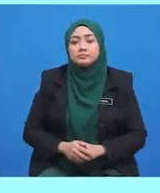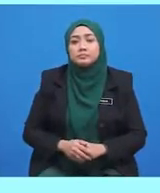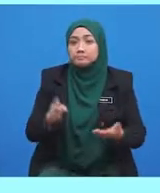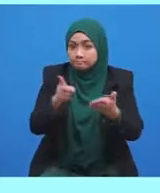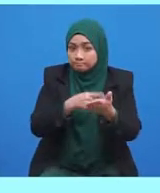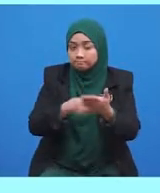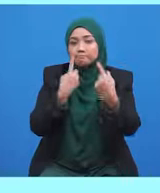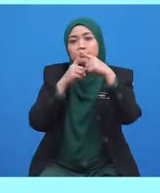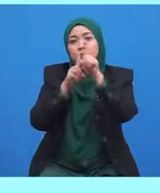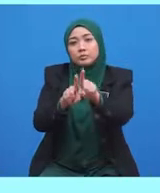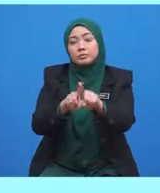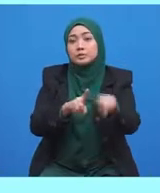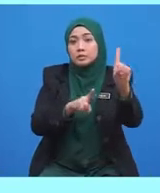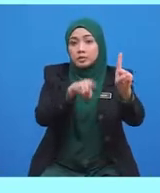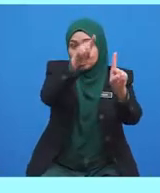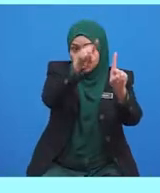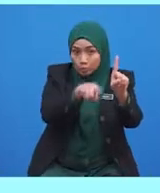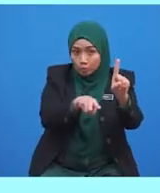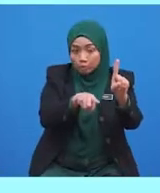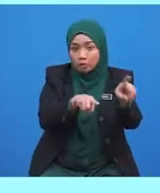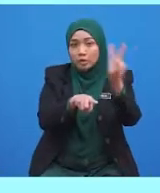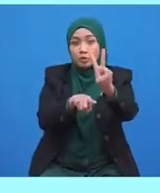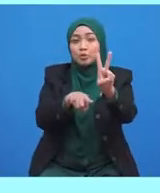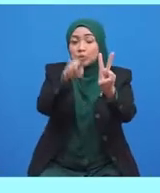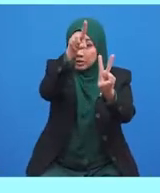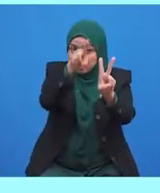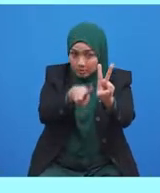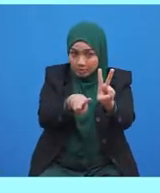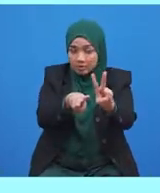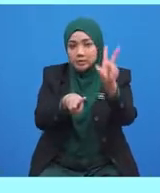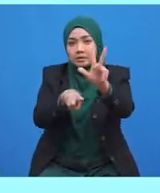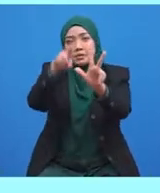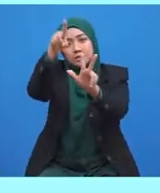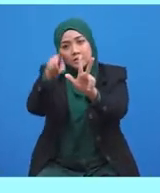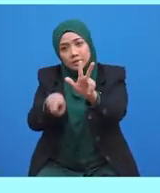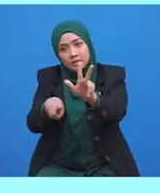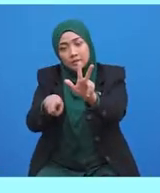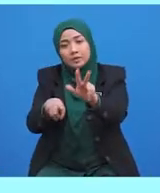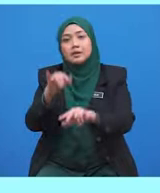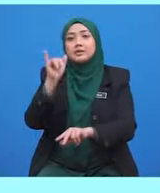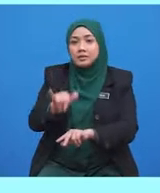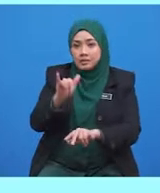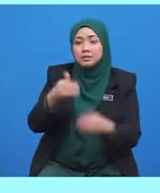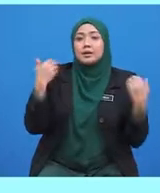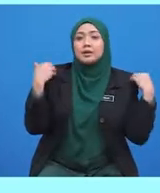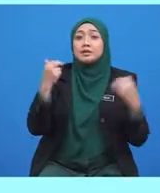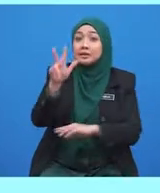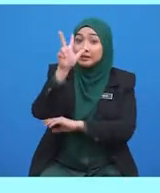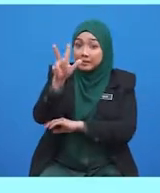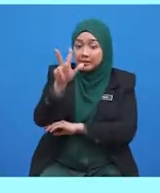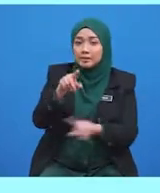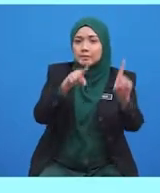Semak jawapan. Satu garis, dua, tiga. Ya, ada tiga